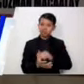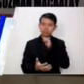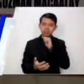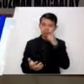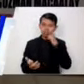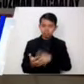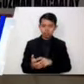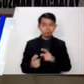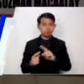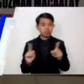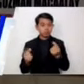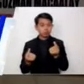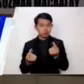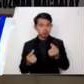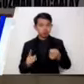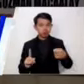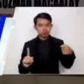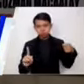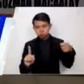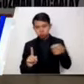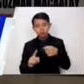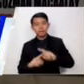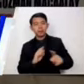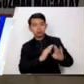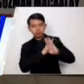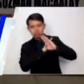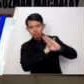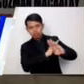ko. Nasalag ng asawa ko sa braso.